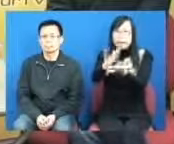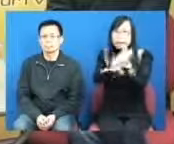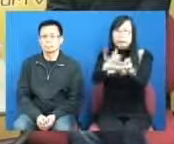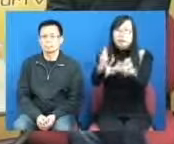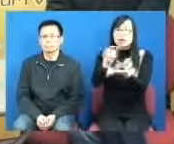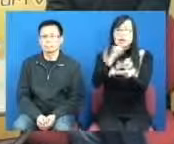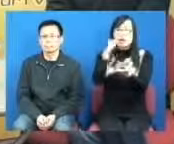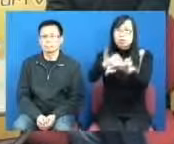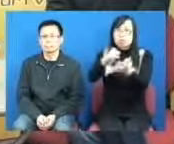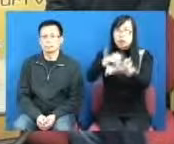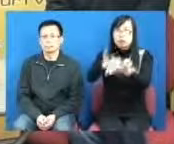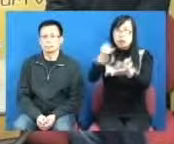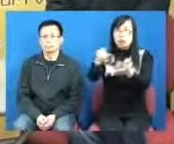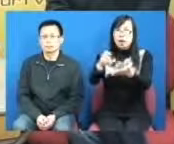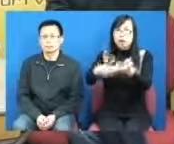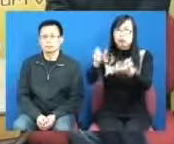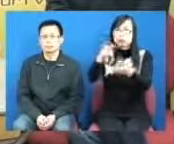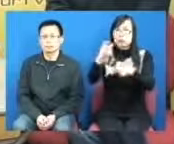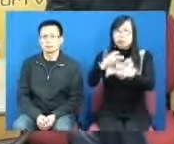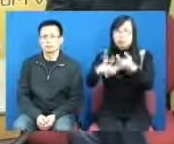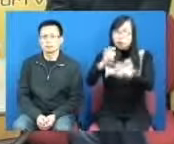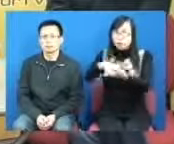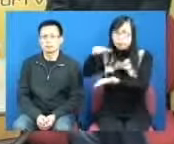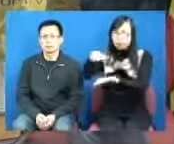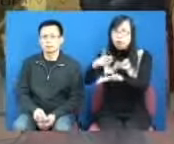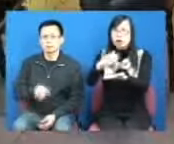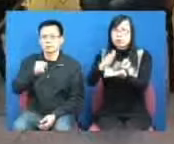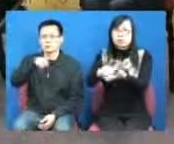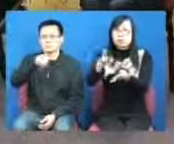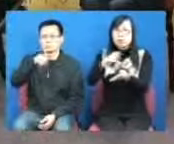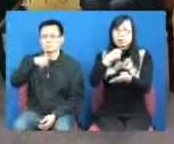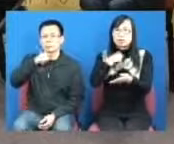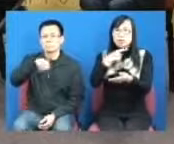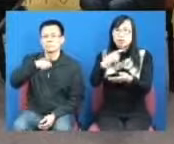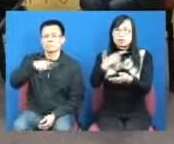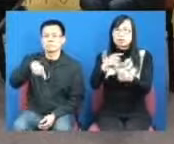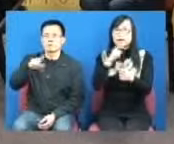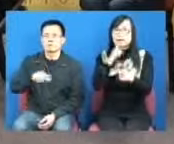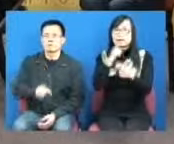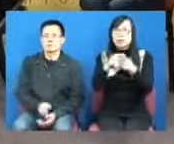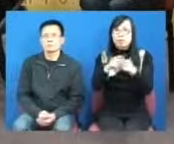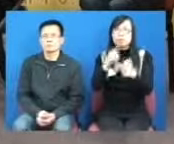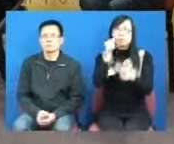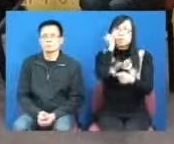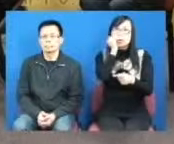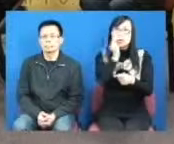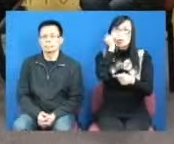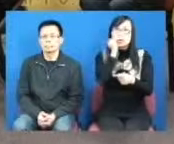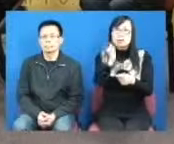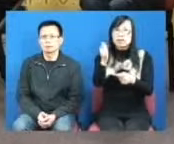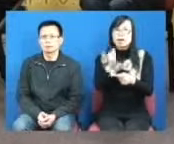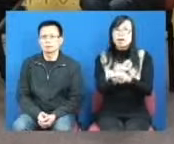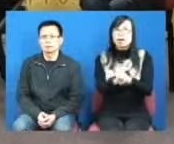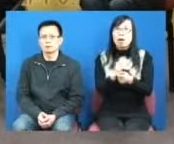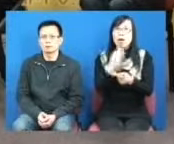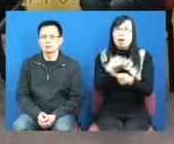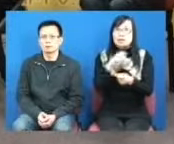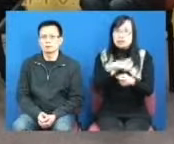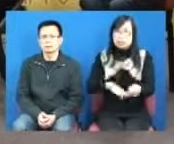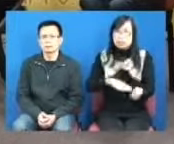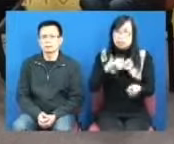稅收之後在財富再分配令到一些有需要的人都可以到年紀大的時候有足